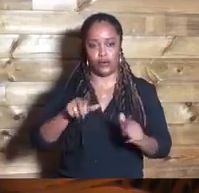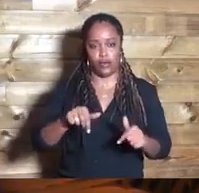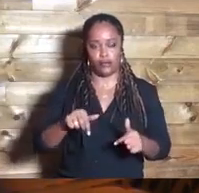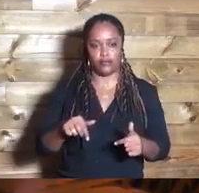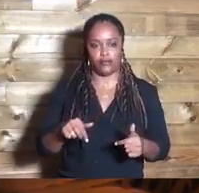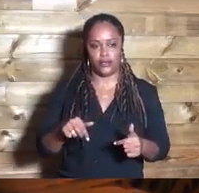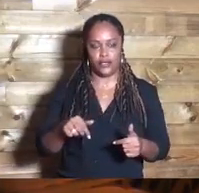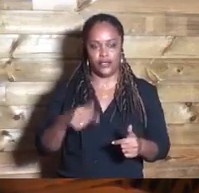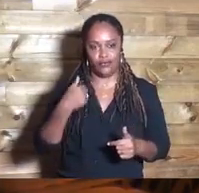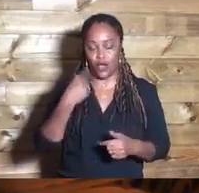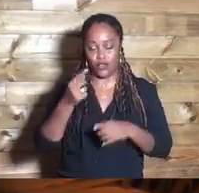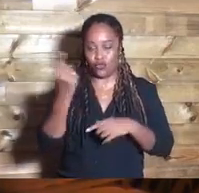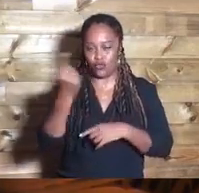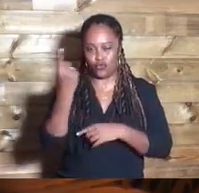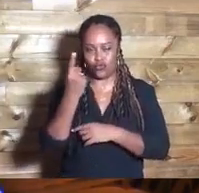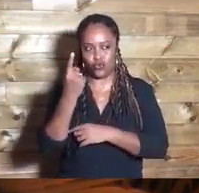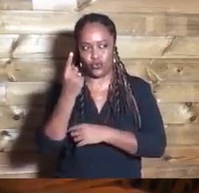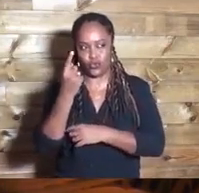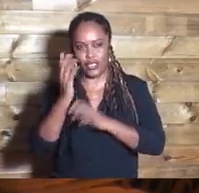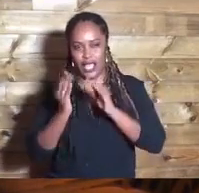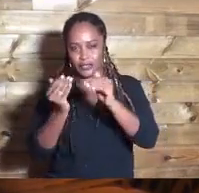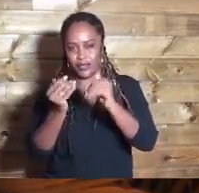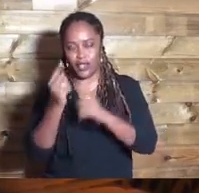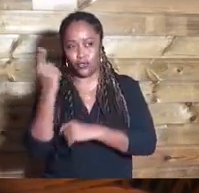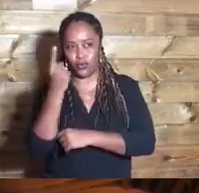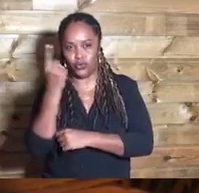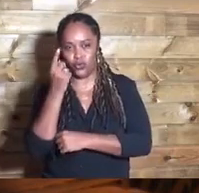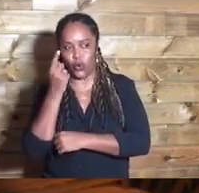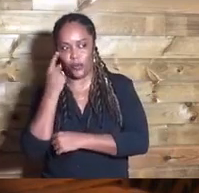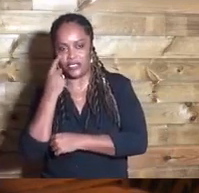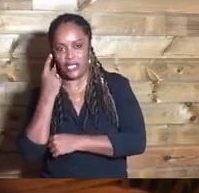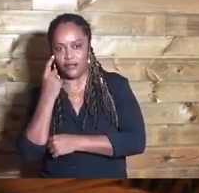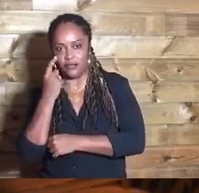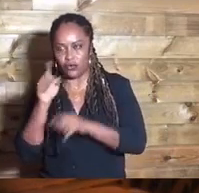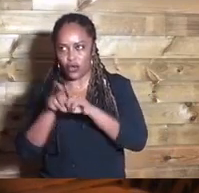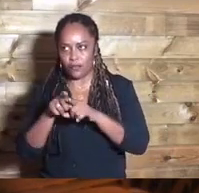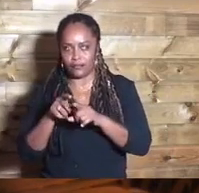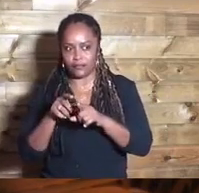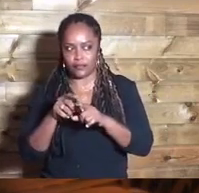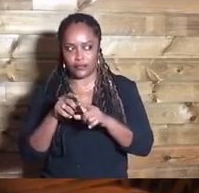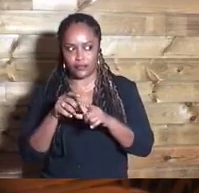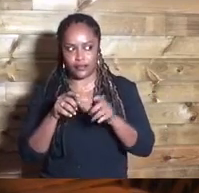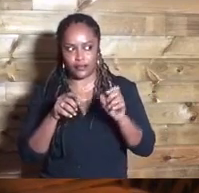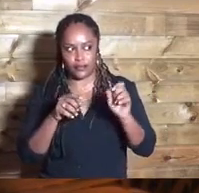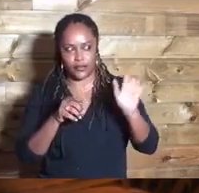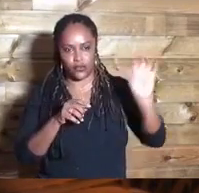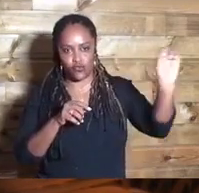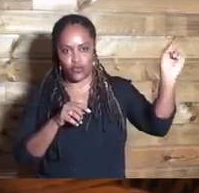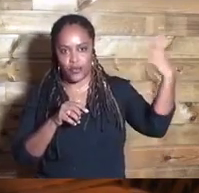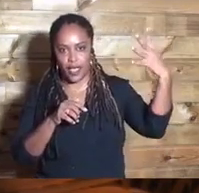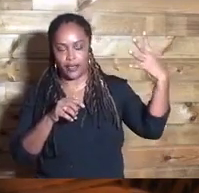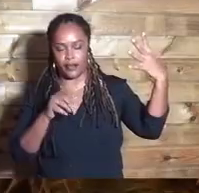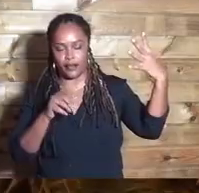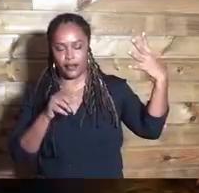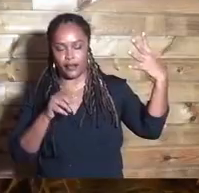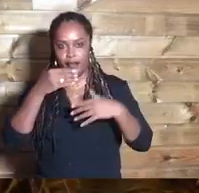yé, toujours gardé, toujours espéré. Et on lumière vine, les ouvriers en vrai,